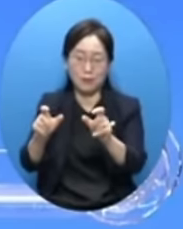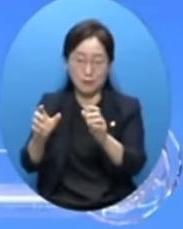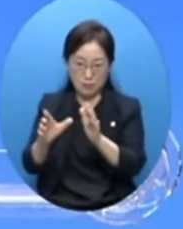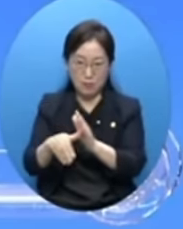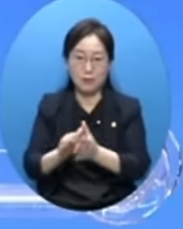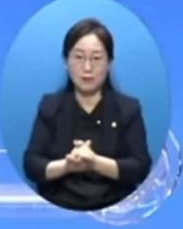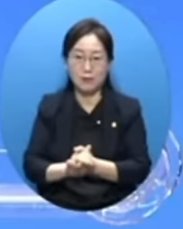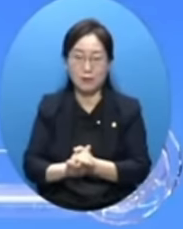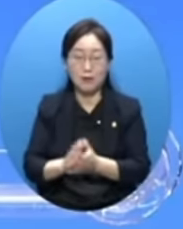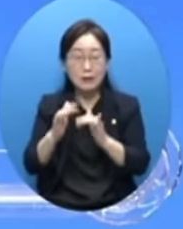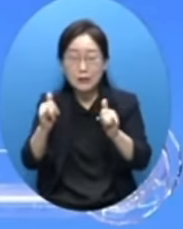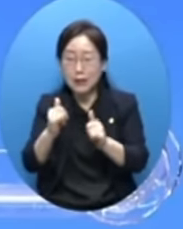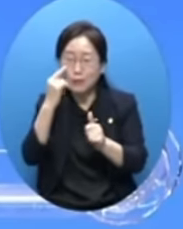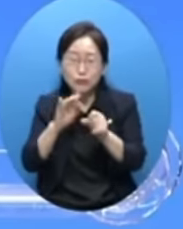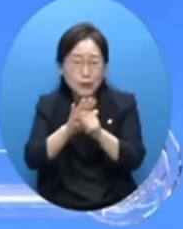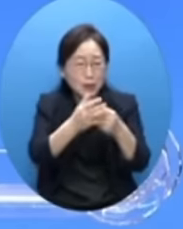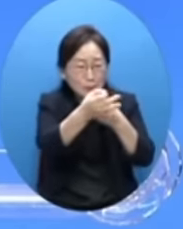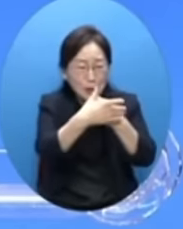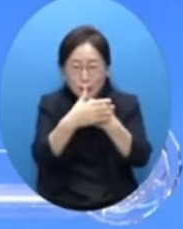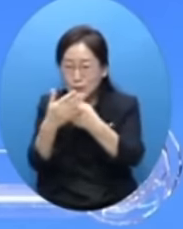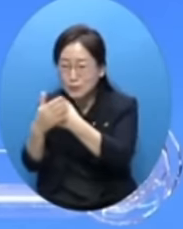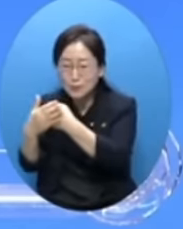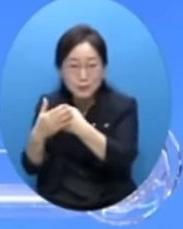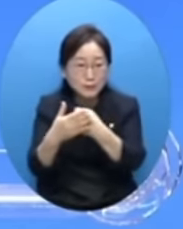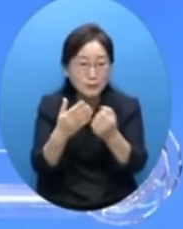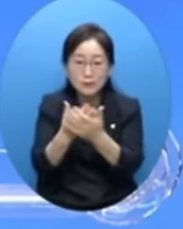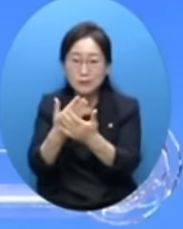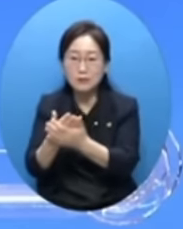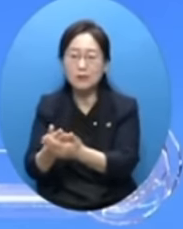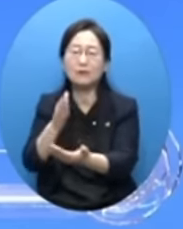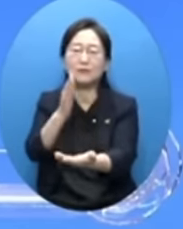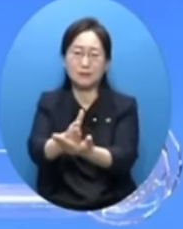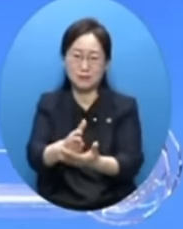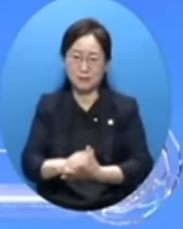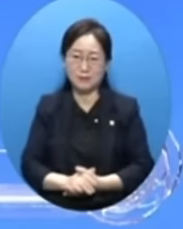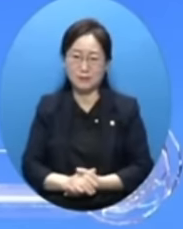사람들한테 불쌍히 보이려고 이 사람 저 사람 찾아다니지 마시기 바랍니다.